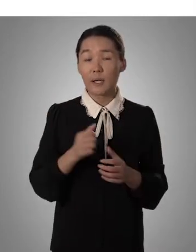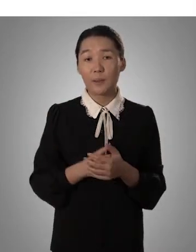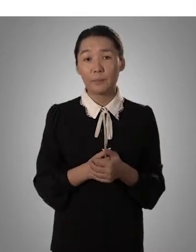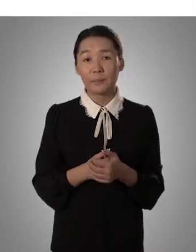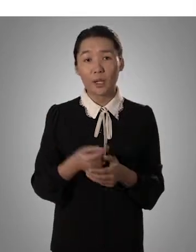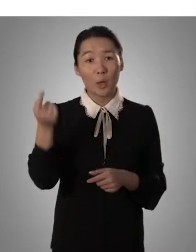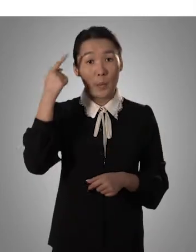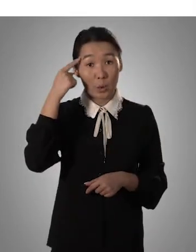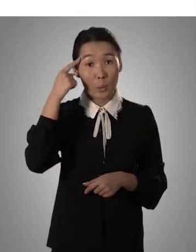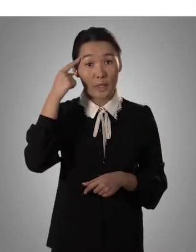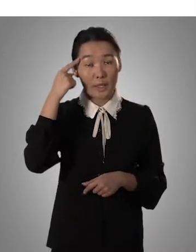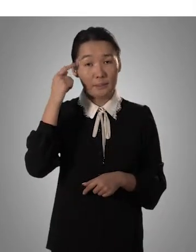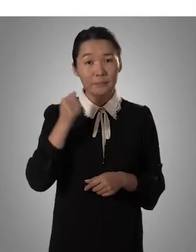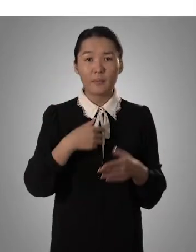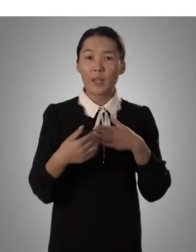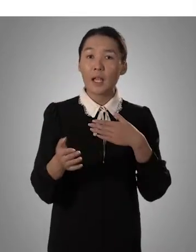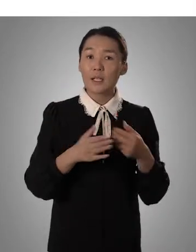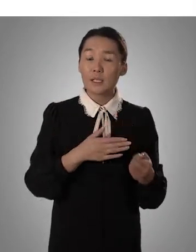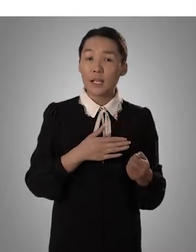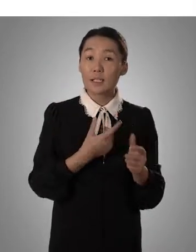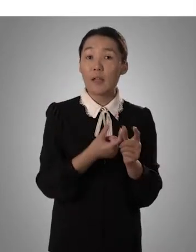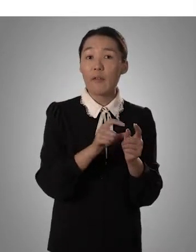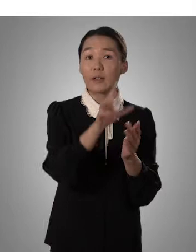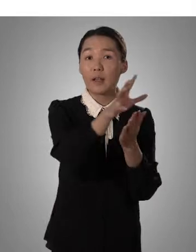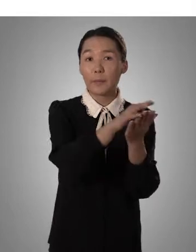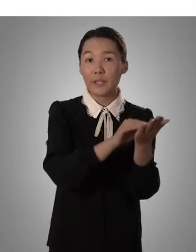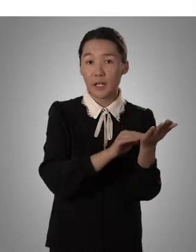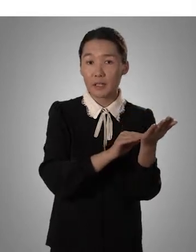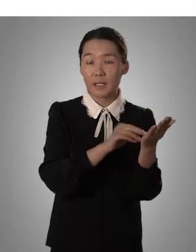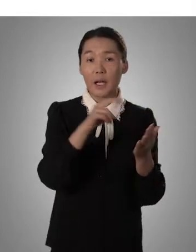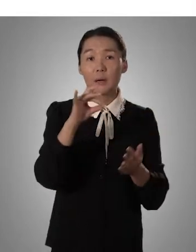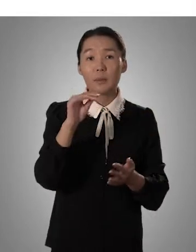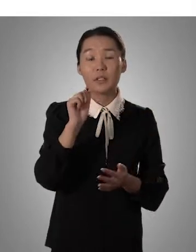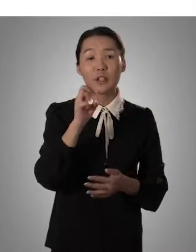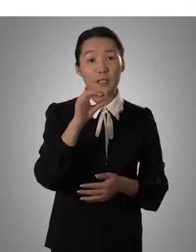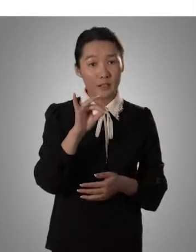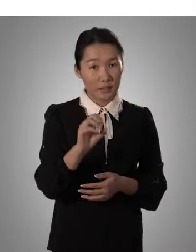подумайте если в этом тексте причастие